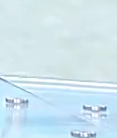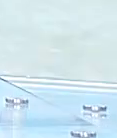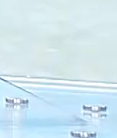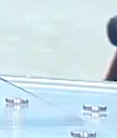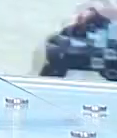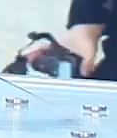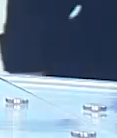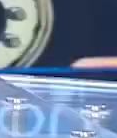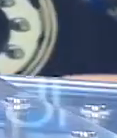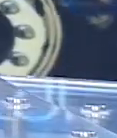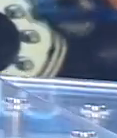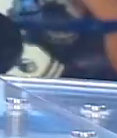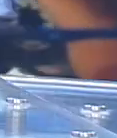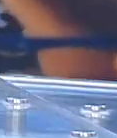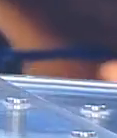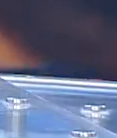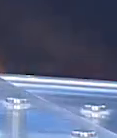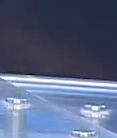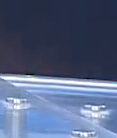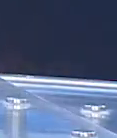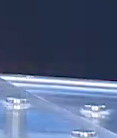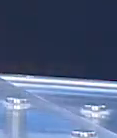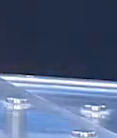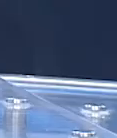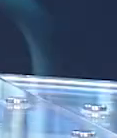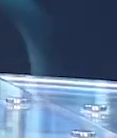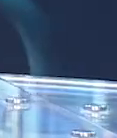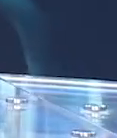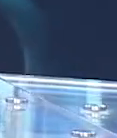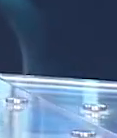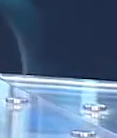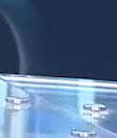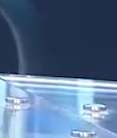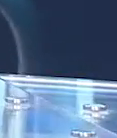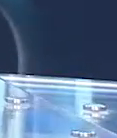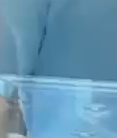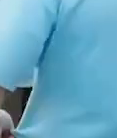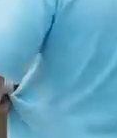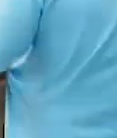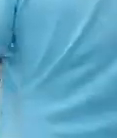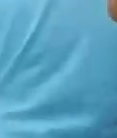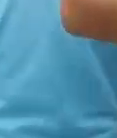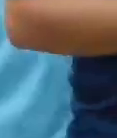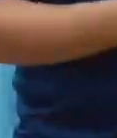melihat langsung progres pembangunan Ibu Kota Baru Indonesia sekaligus berwisata.